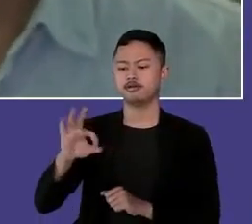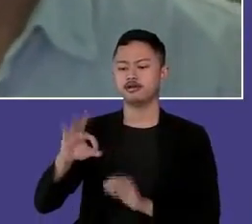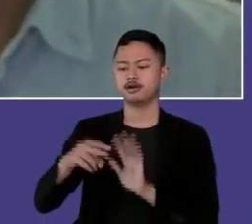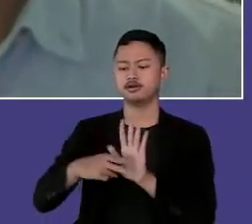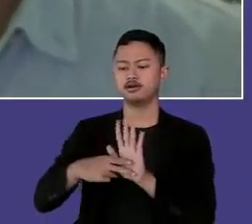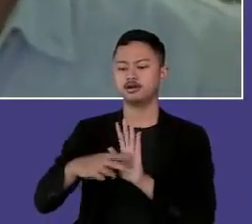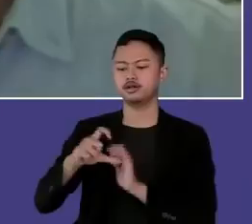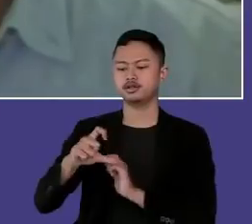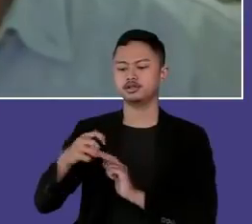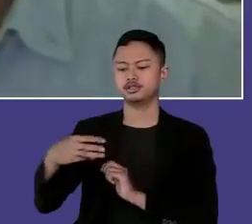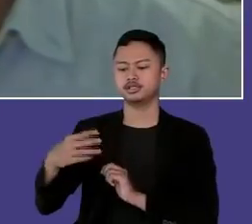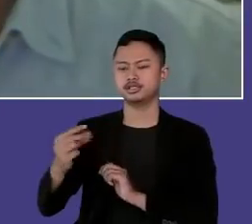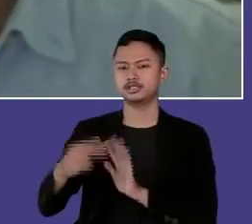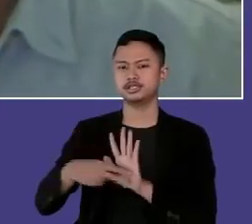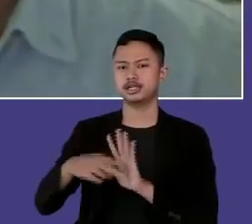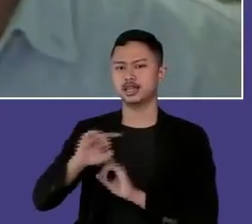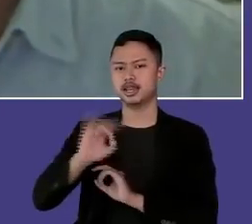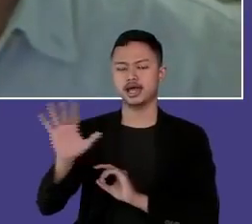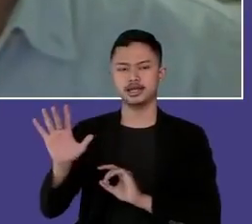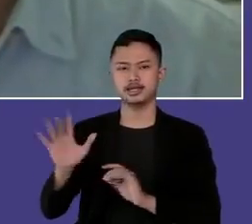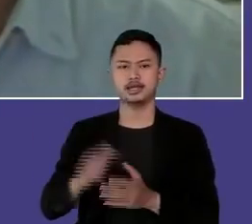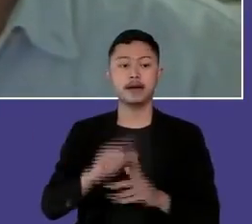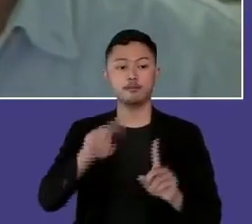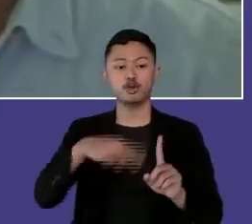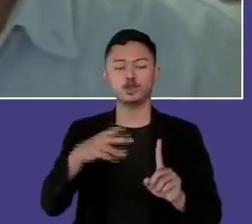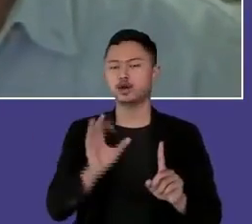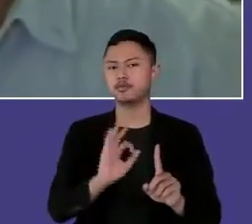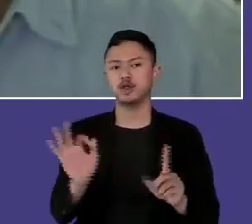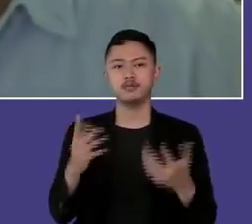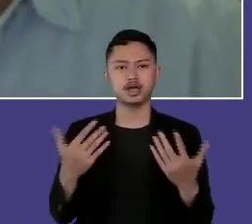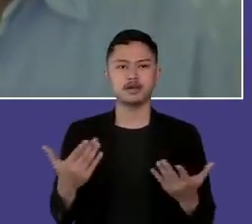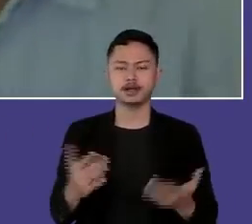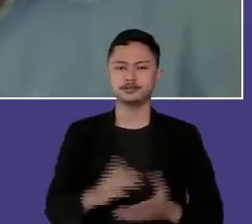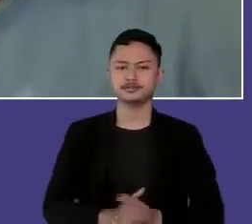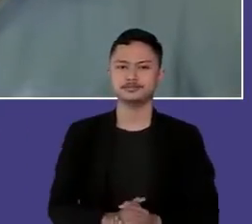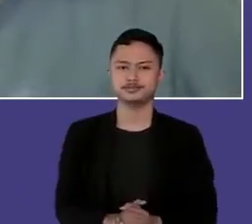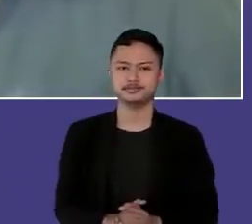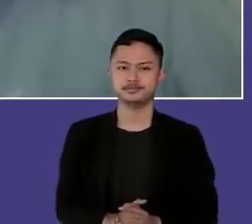variant of Interest dan juga varian under monitoring silakan Prof